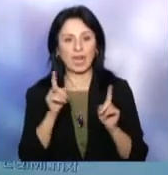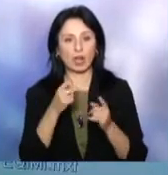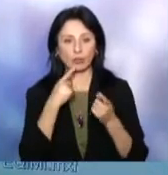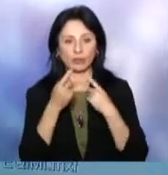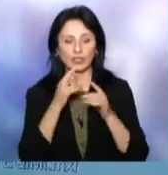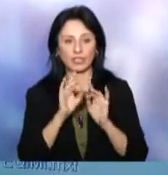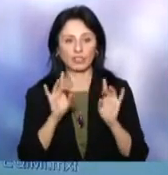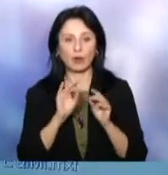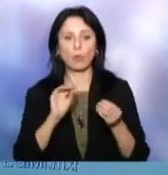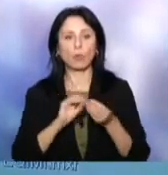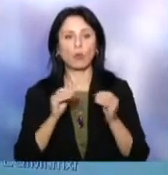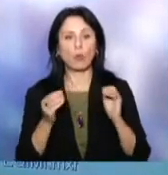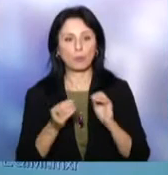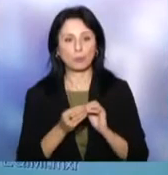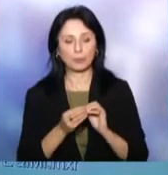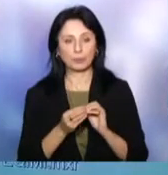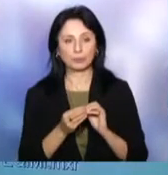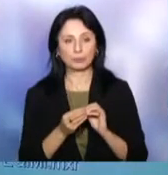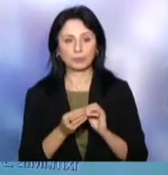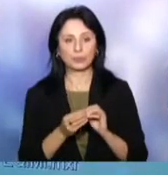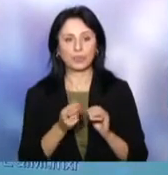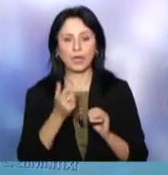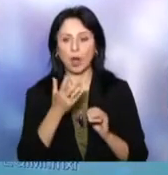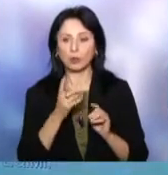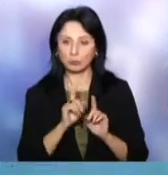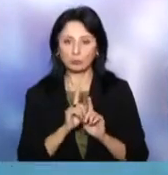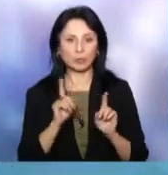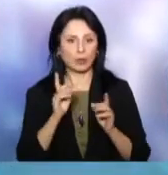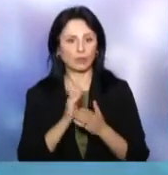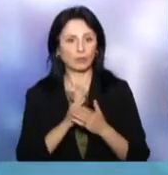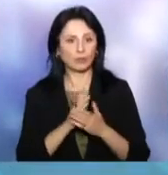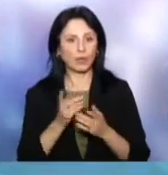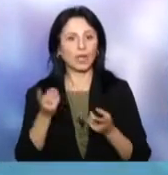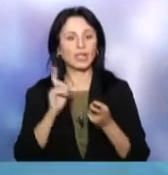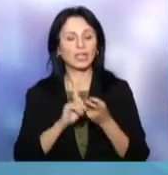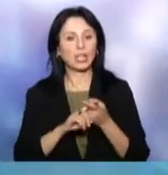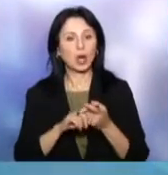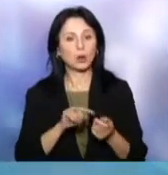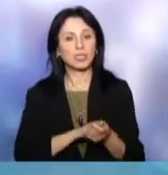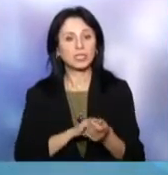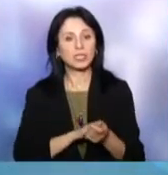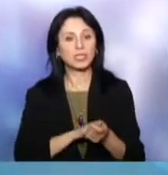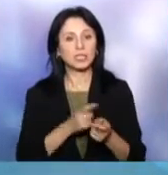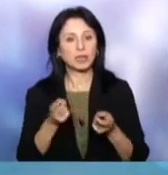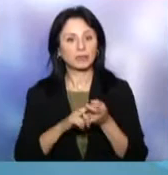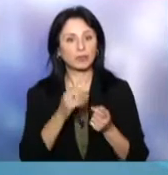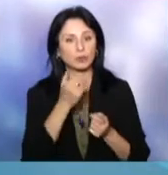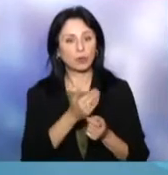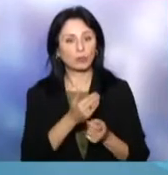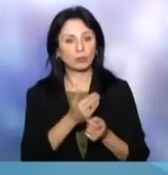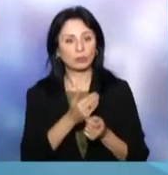ვისაუბროთ, პრობლემაზე, რომელიც რაოდენოდნაირიც არ უნდა იყოს, დაუკავშირეს სისხლძარღოვან კატასტროფას.